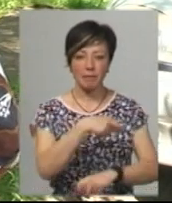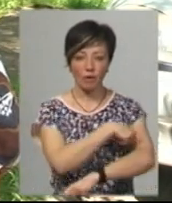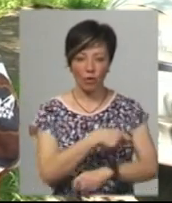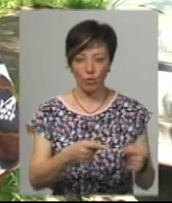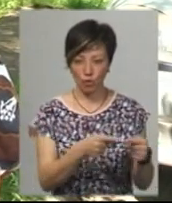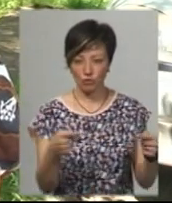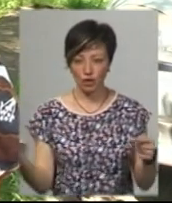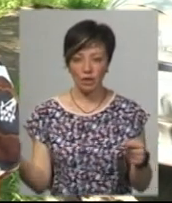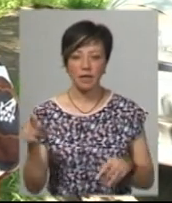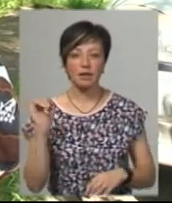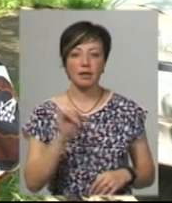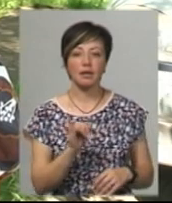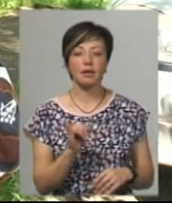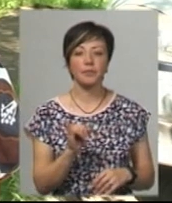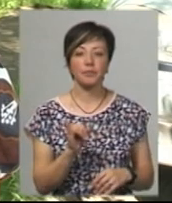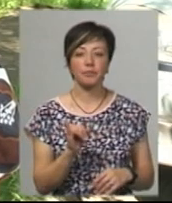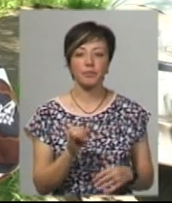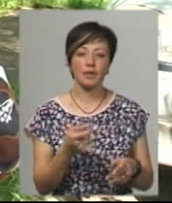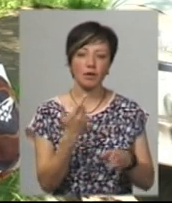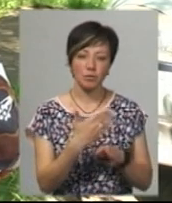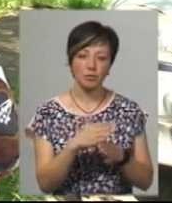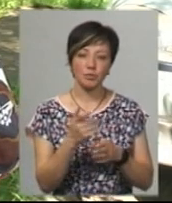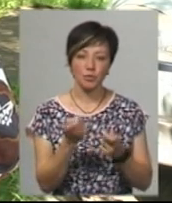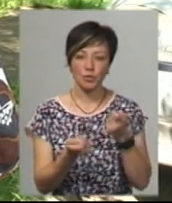довжини. І, ну, ми потрошки